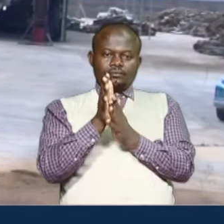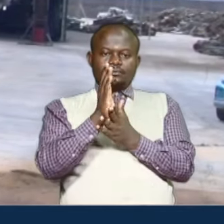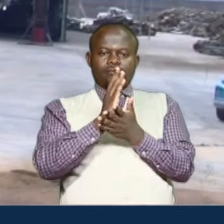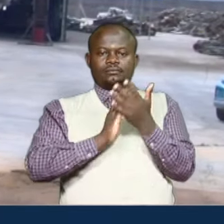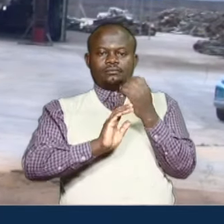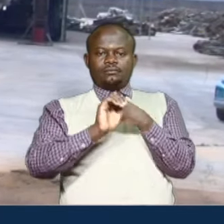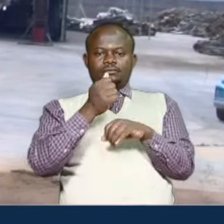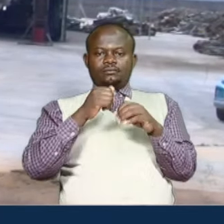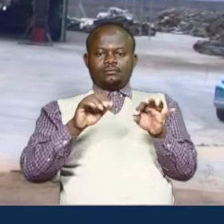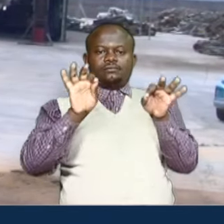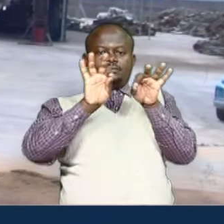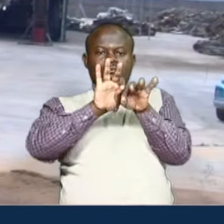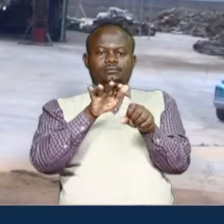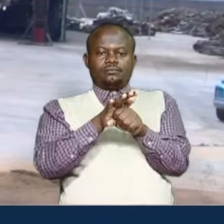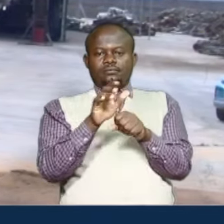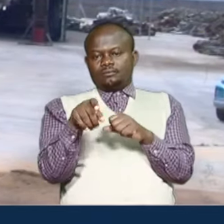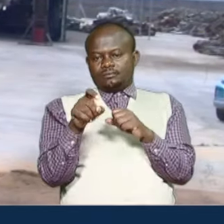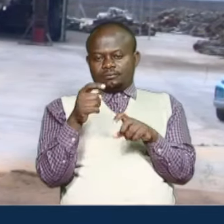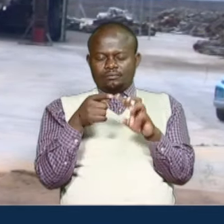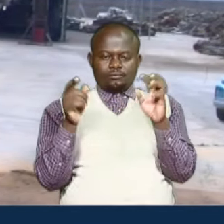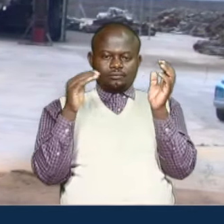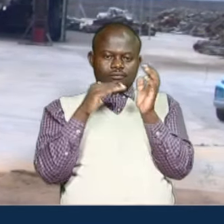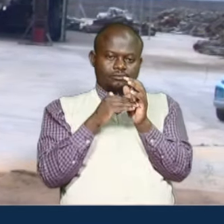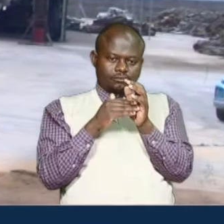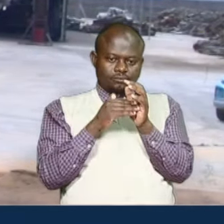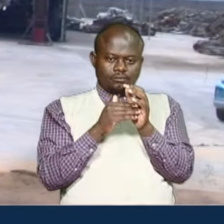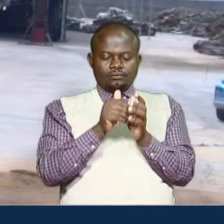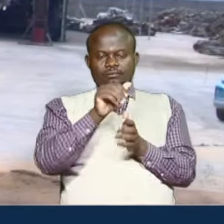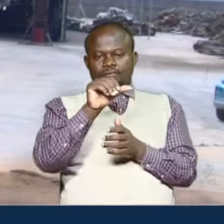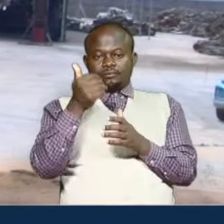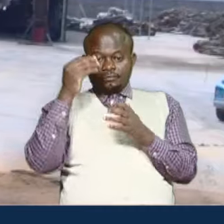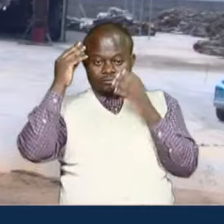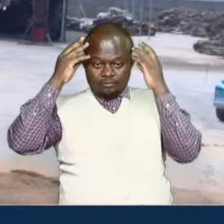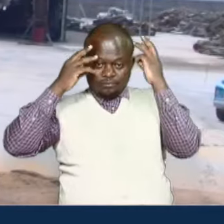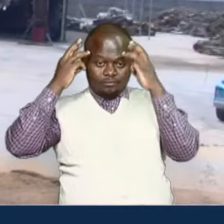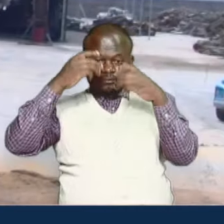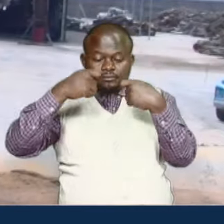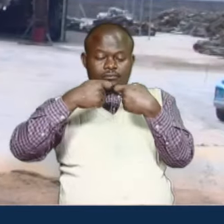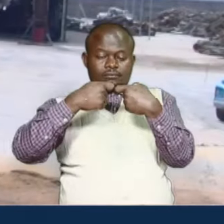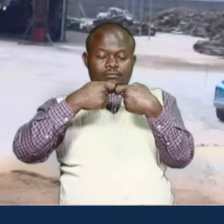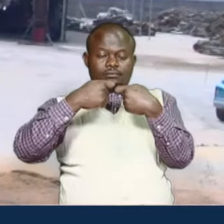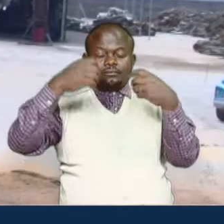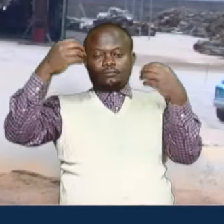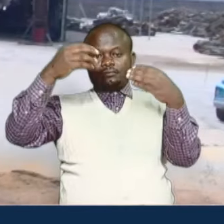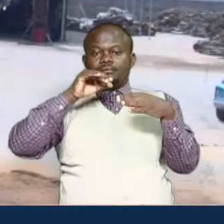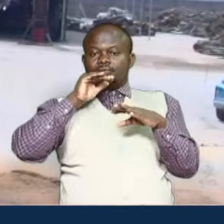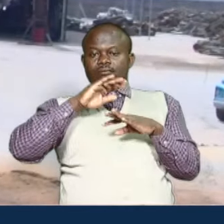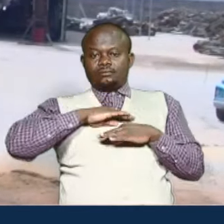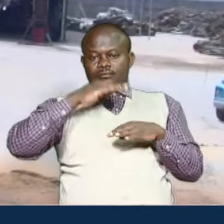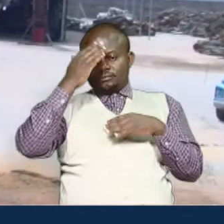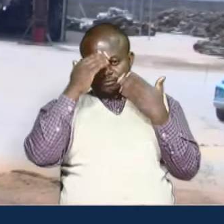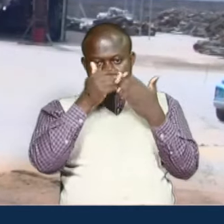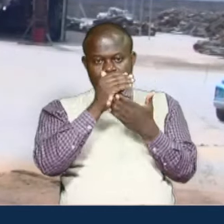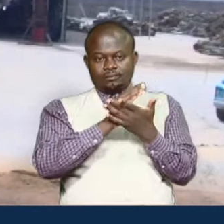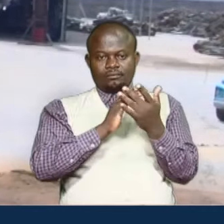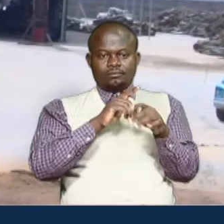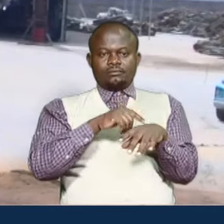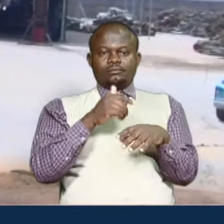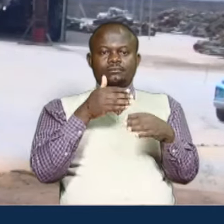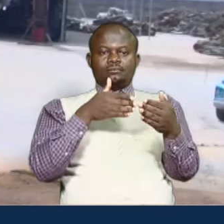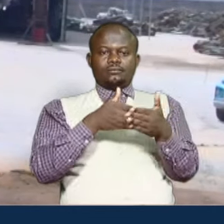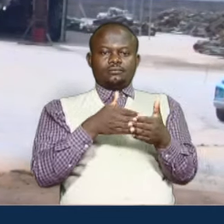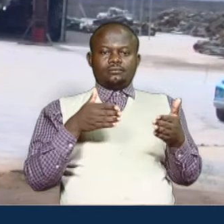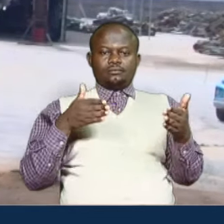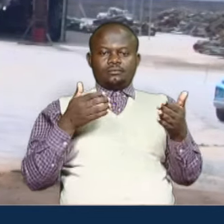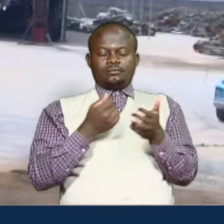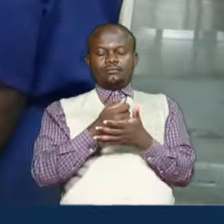bikoresho by'ingenzi dukenera. Ariko nanone ikindi gihangayikishije ni umuriro w'amashanyarazi udahagije, kuko rimwe na rimwe uratudindiza